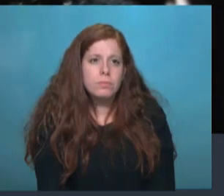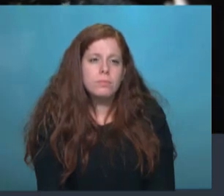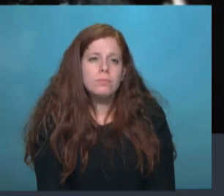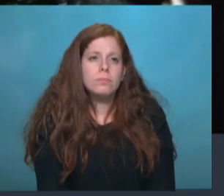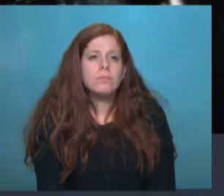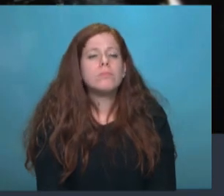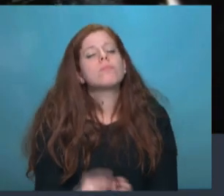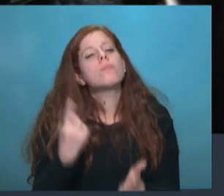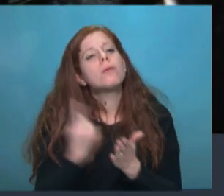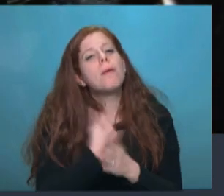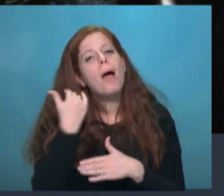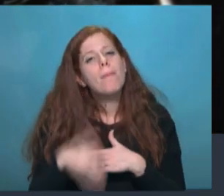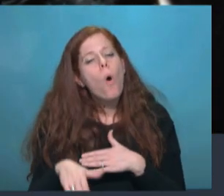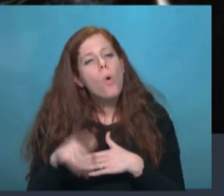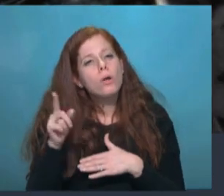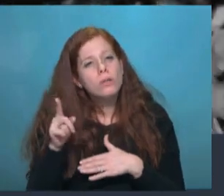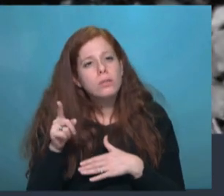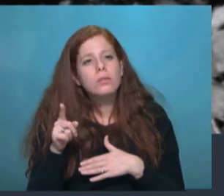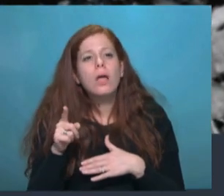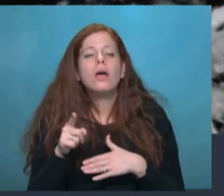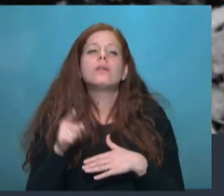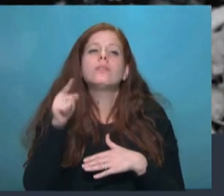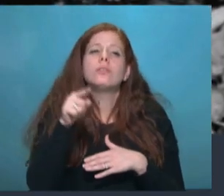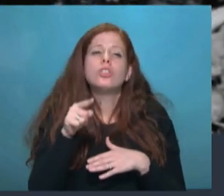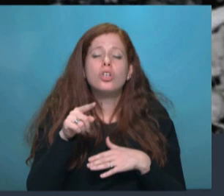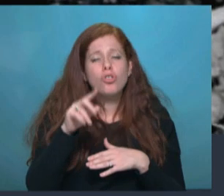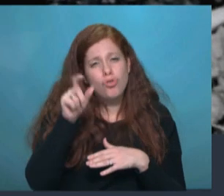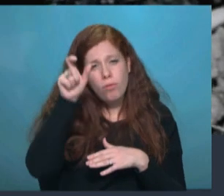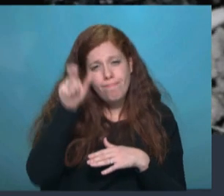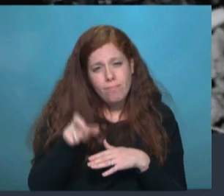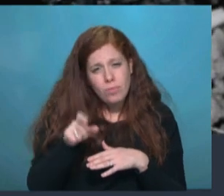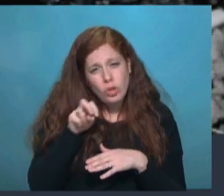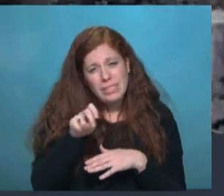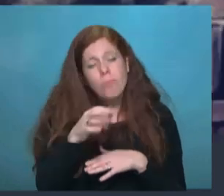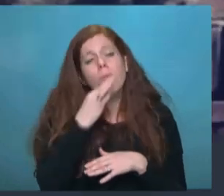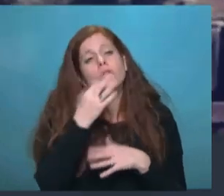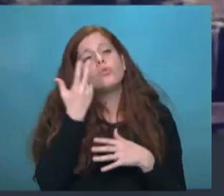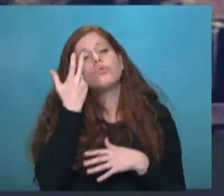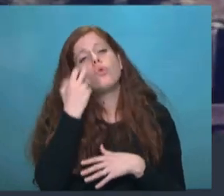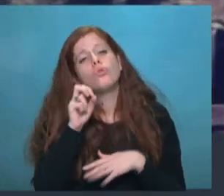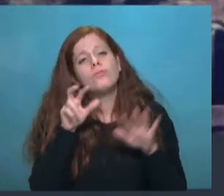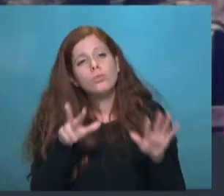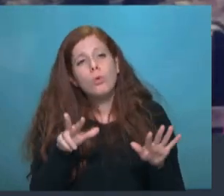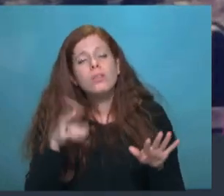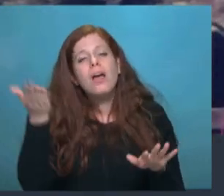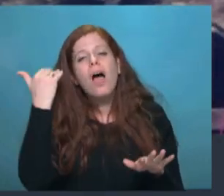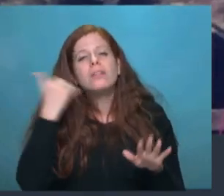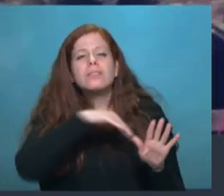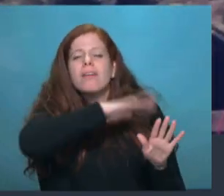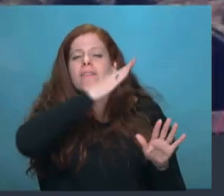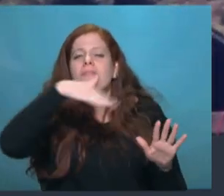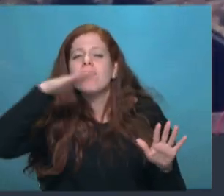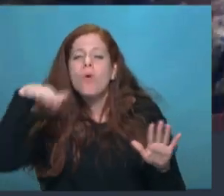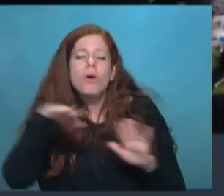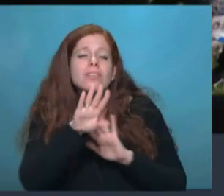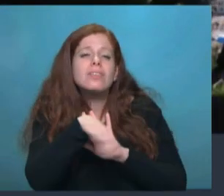בפעם האחרונה שנובוקי סוגיארה צעד פה, הוא היה רק בן 38. אז אלה היו גבעות ריקות ליד בית